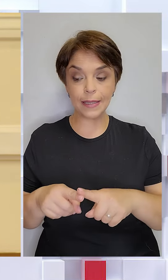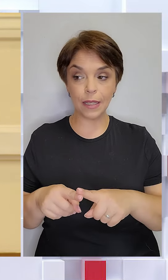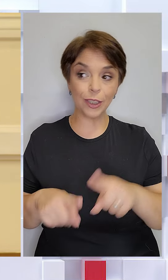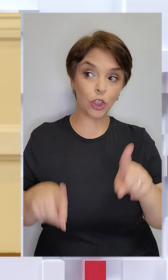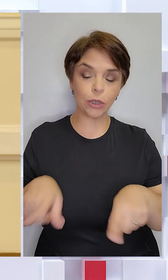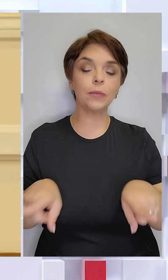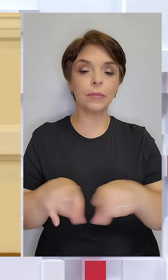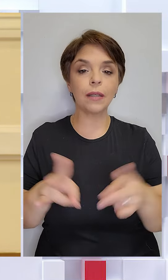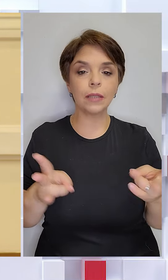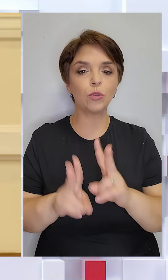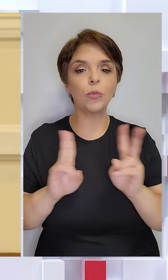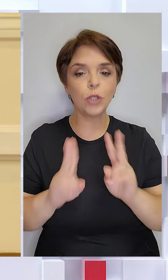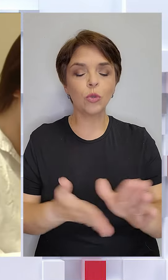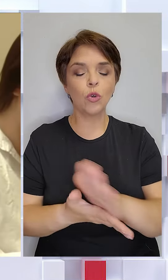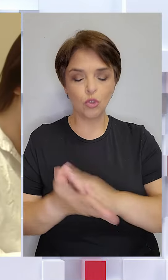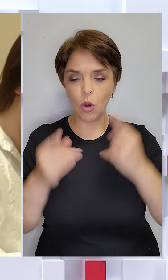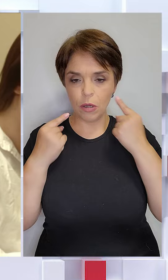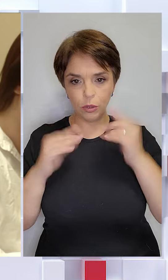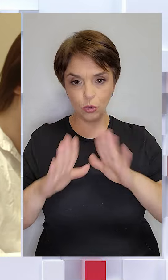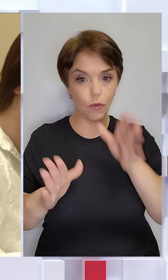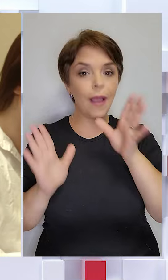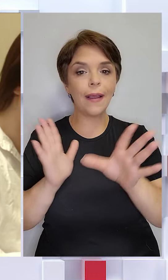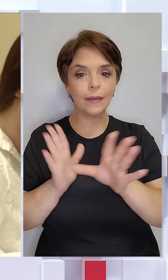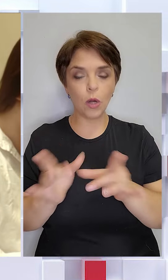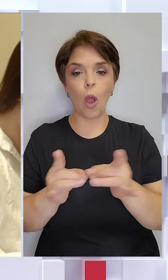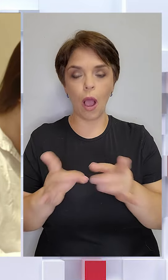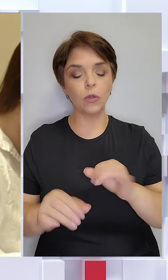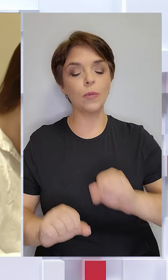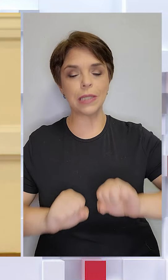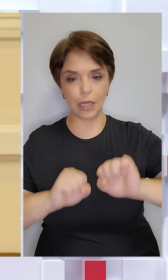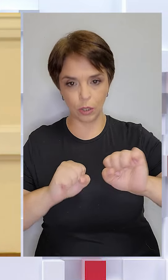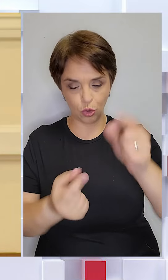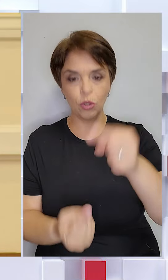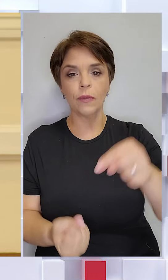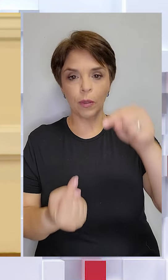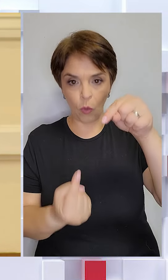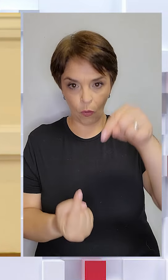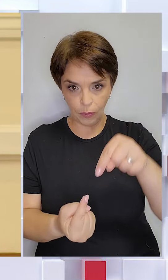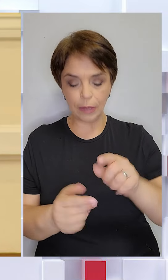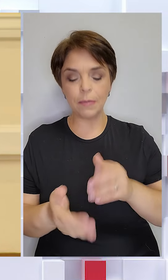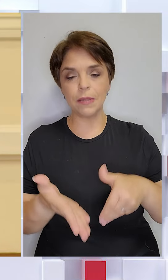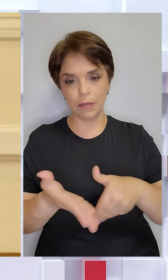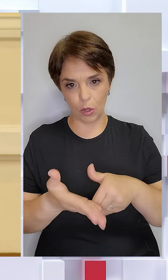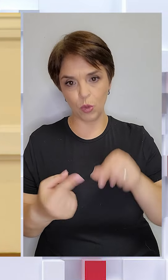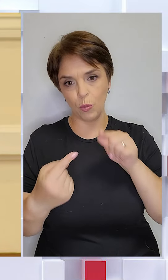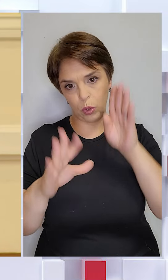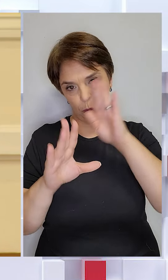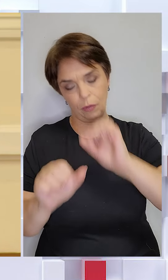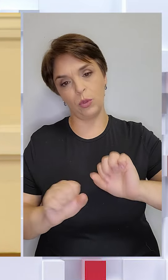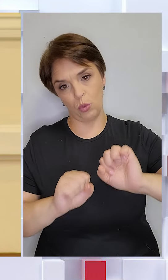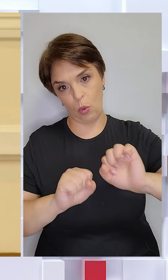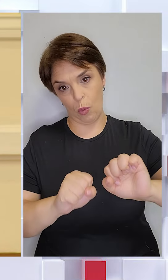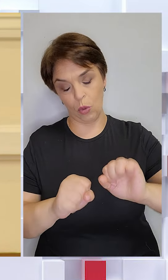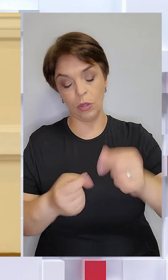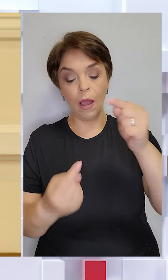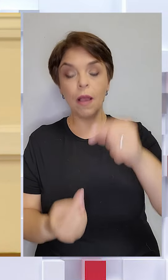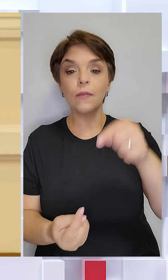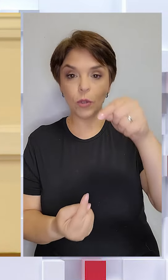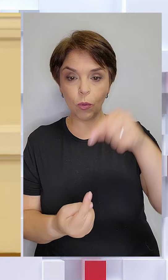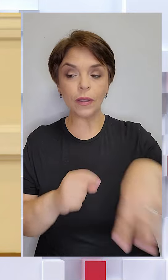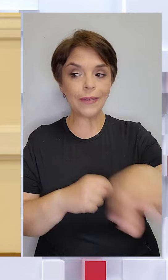часом так треба, щоб ніхто нічого не чув. Енергоатом захищений відповідними засобами протиповітряної оборони.